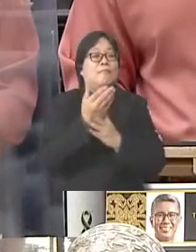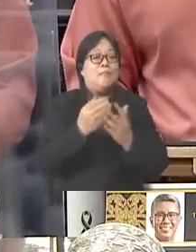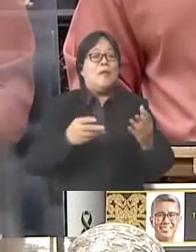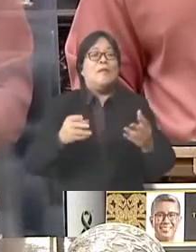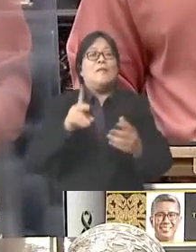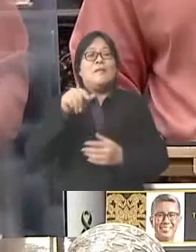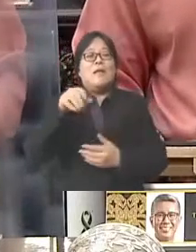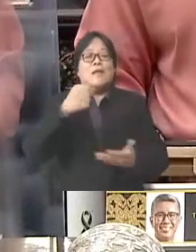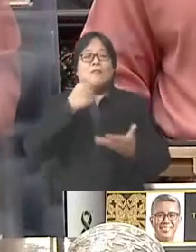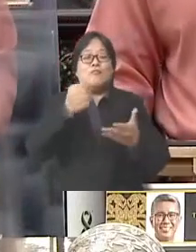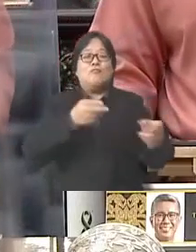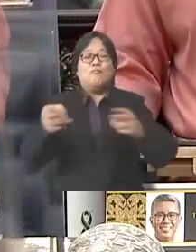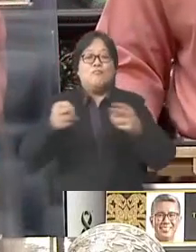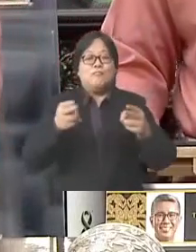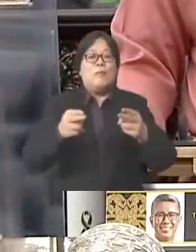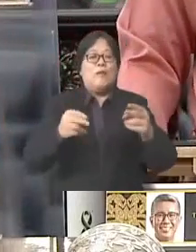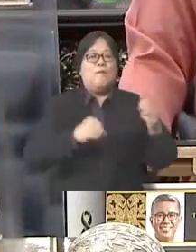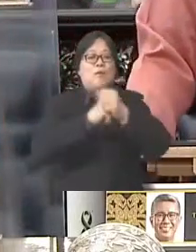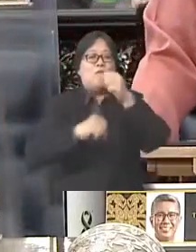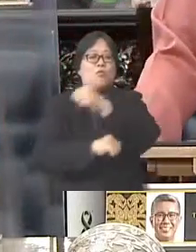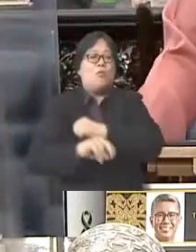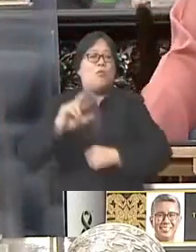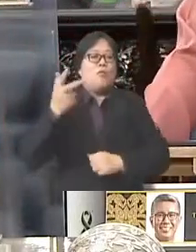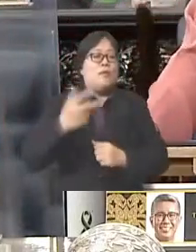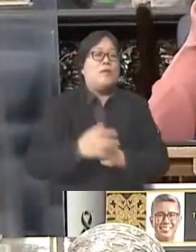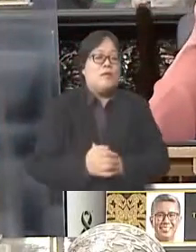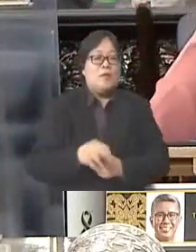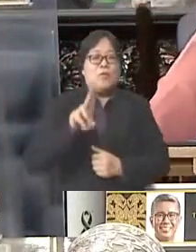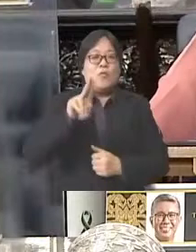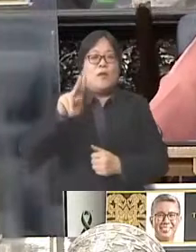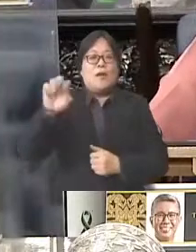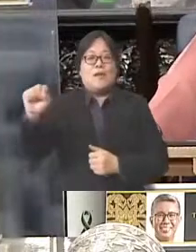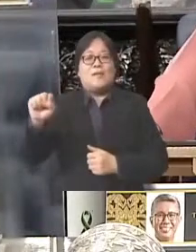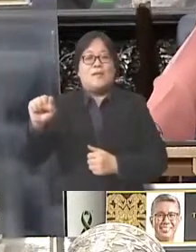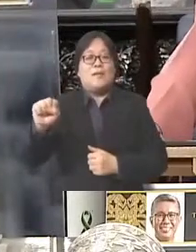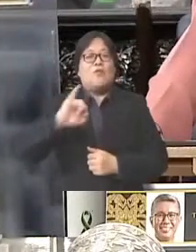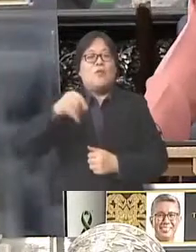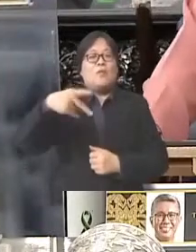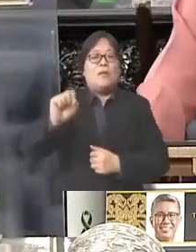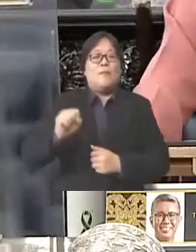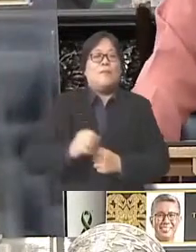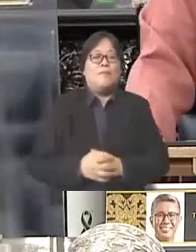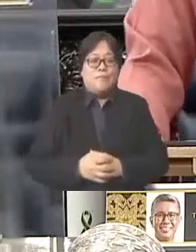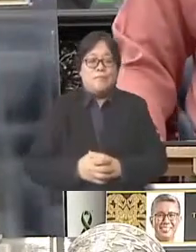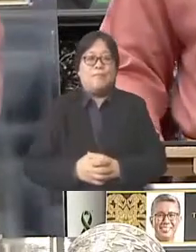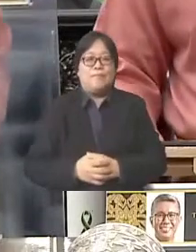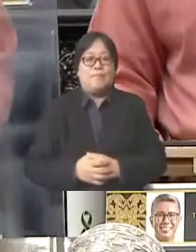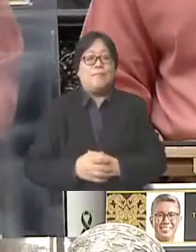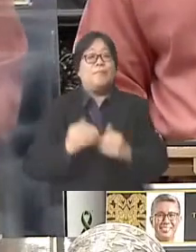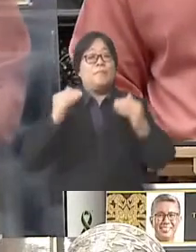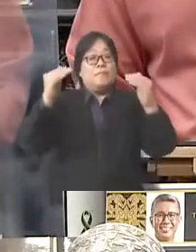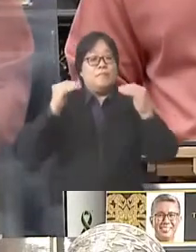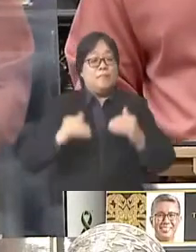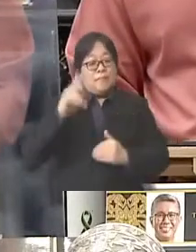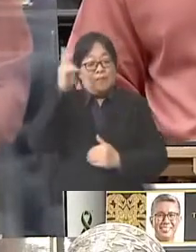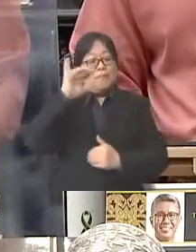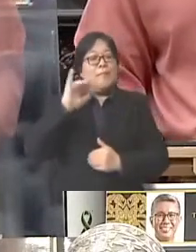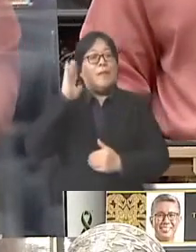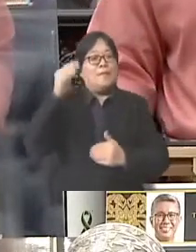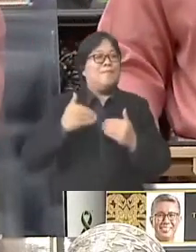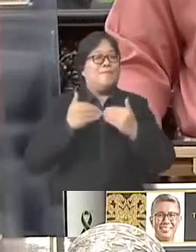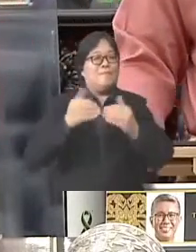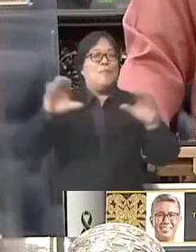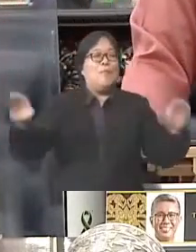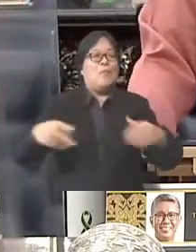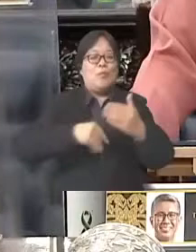danamudah cara infrastruktur ketiga dibawa sekalian yukas jabatan Perdana Menteri selanjutnya kerajaan juga